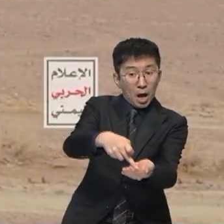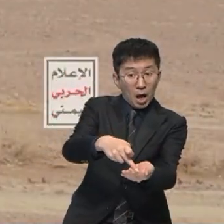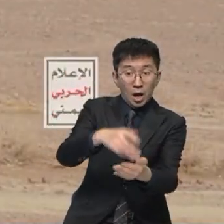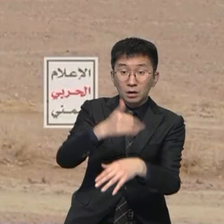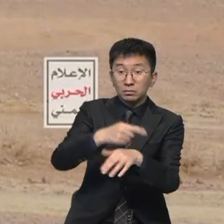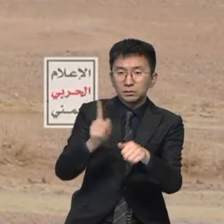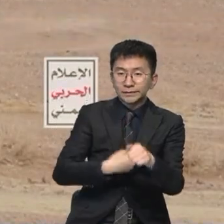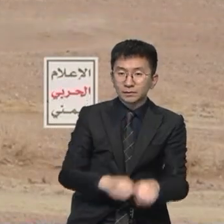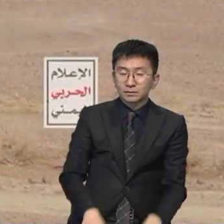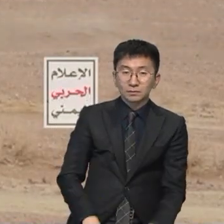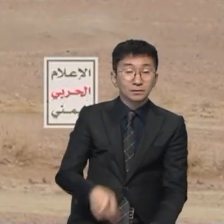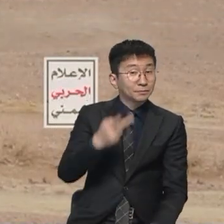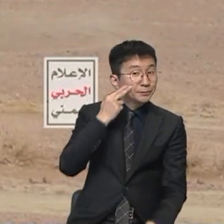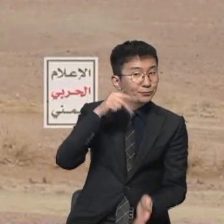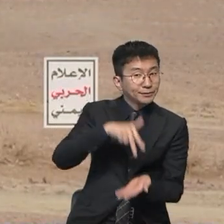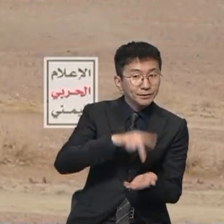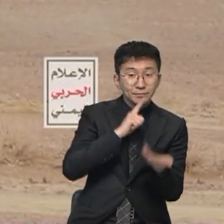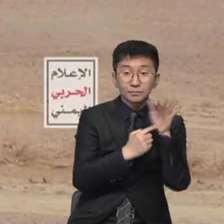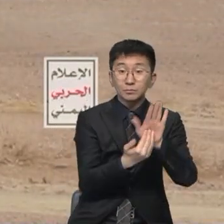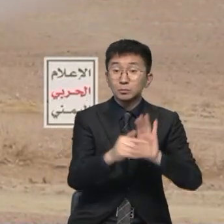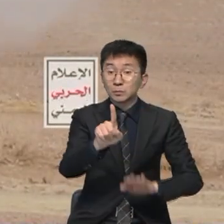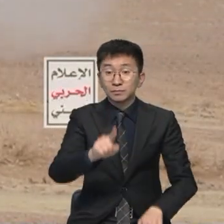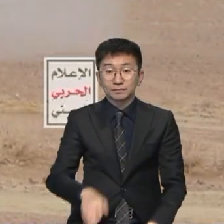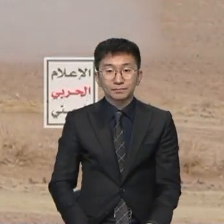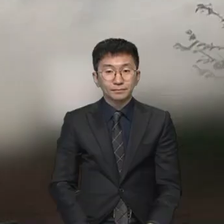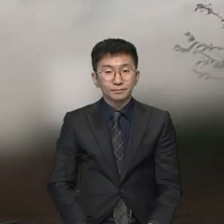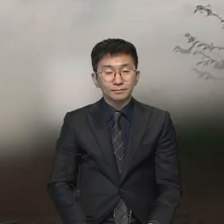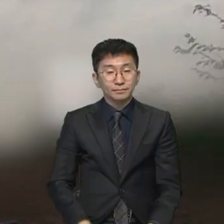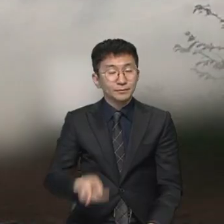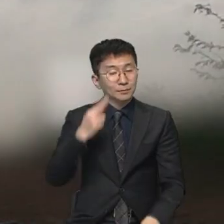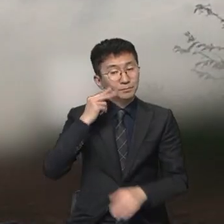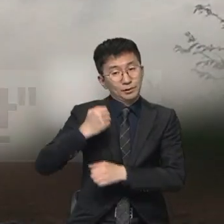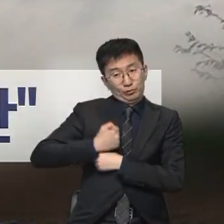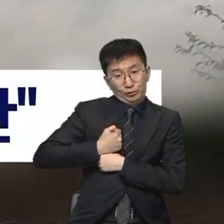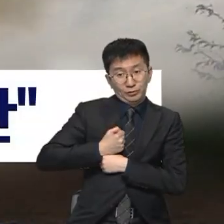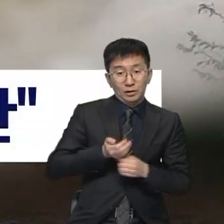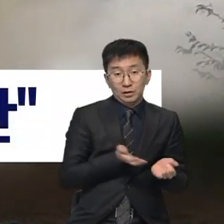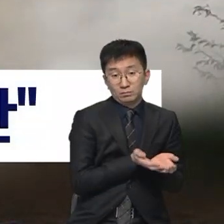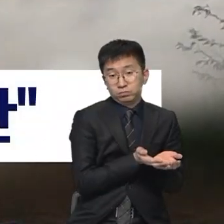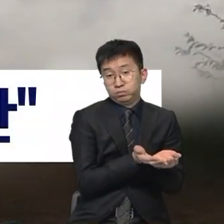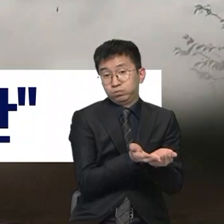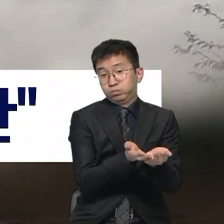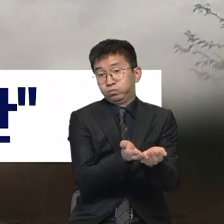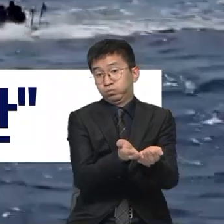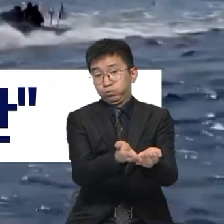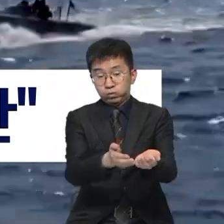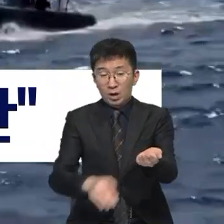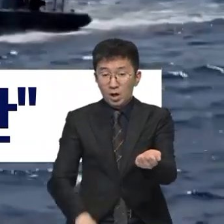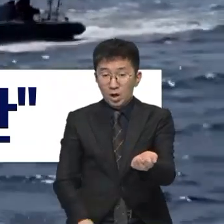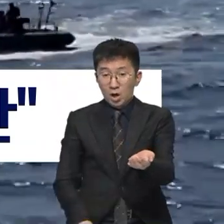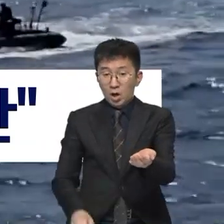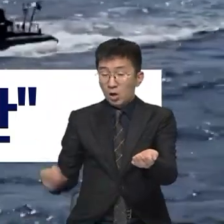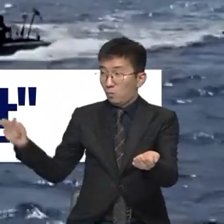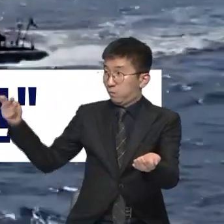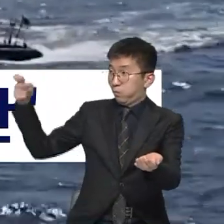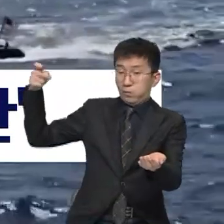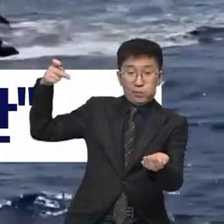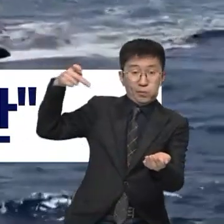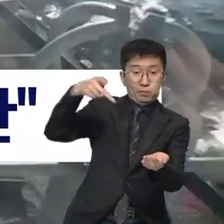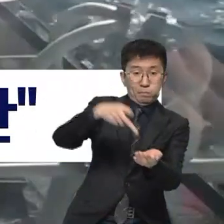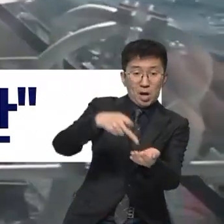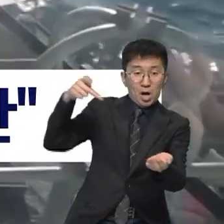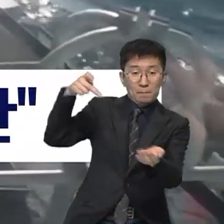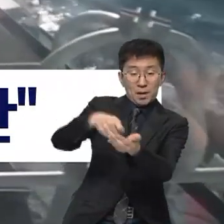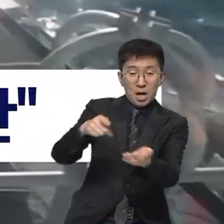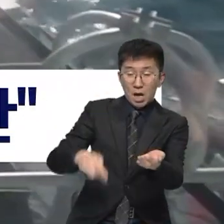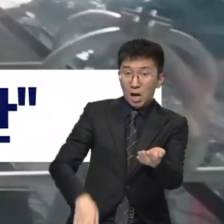백악관이 직접 브리핑에 나섰습니다. 당시 미군 구축함이 상선들의 요청을 받고 무인기를 격추했다면서 공격은